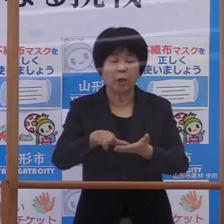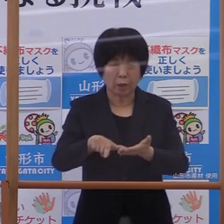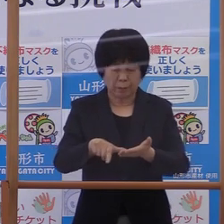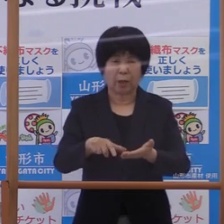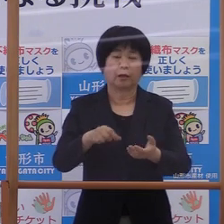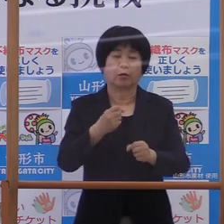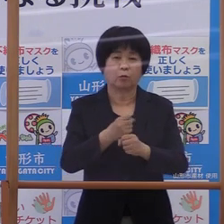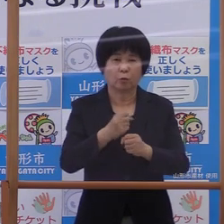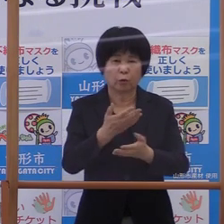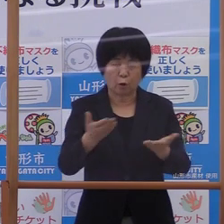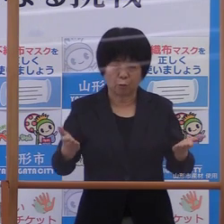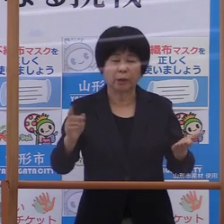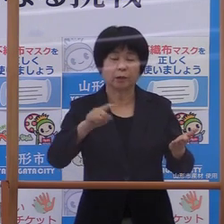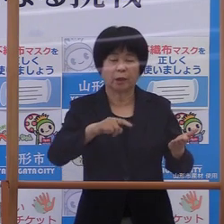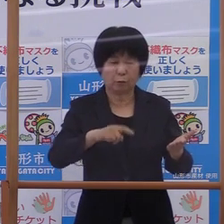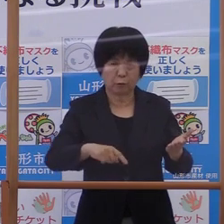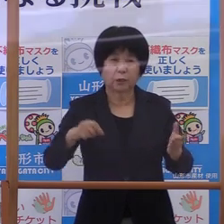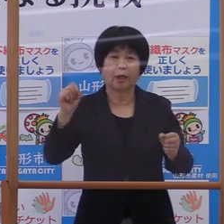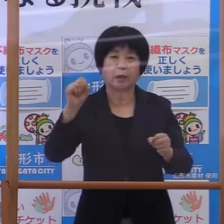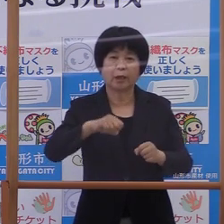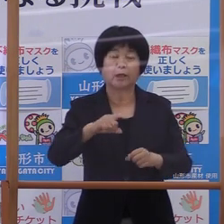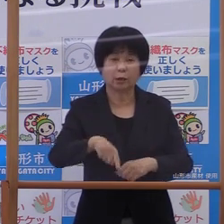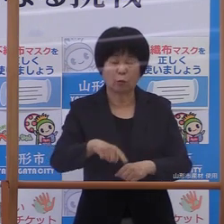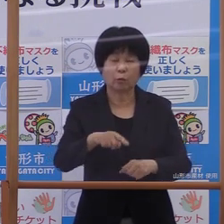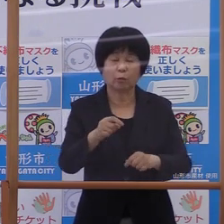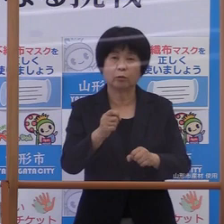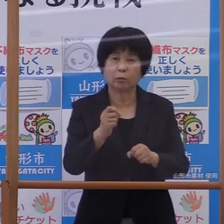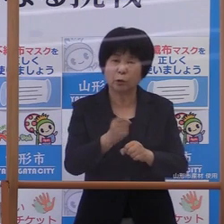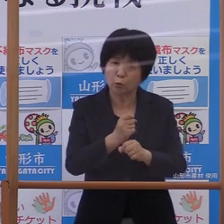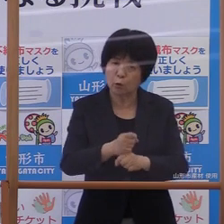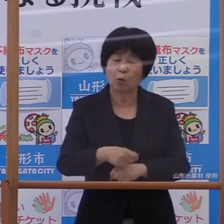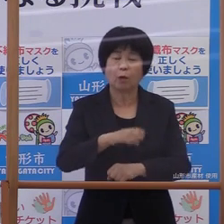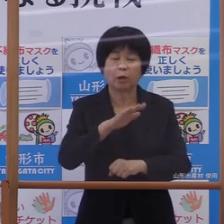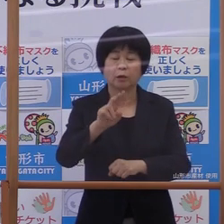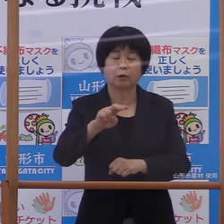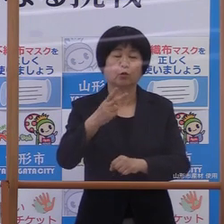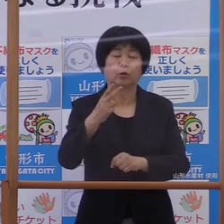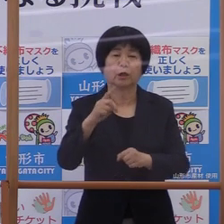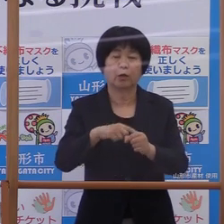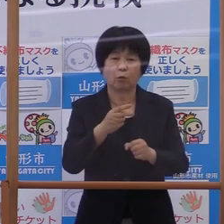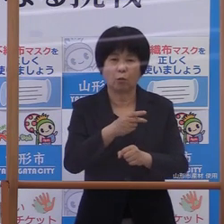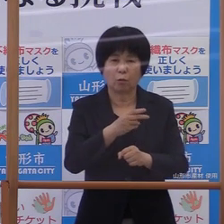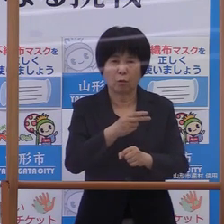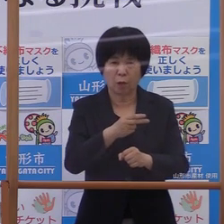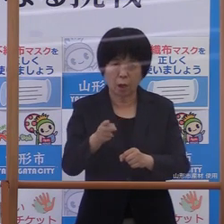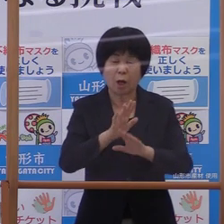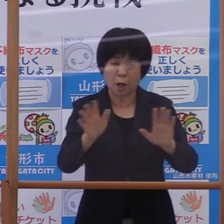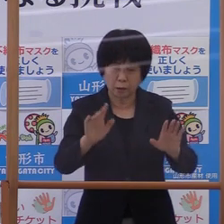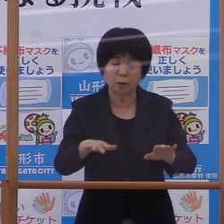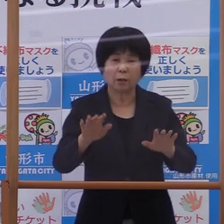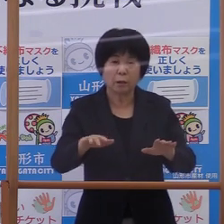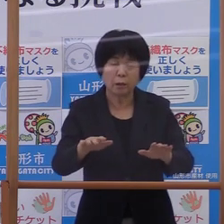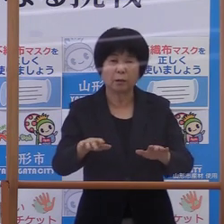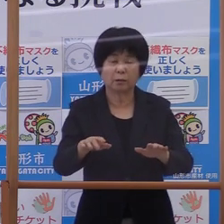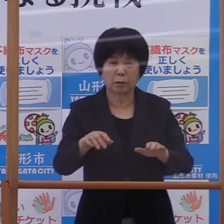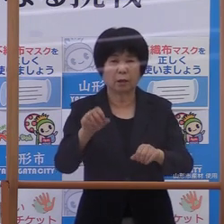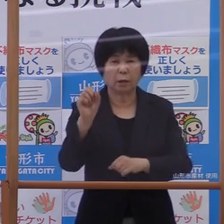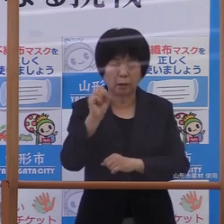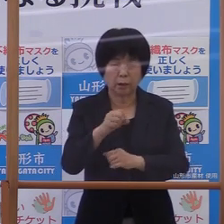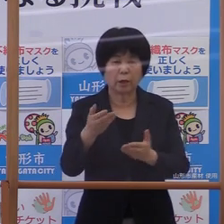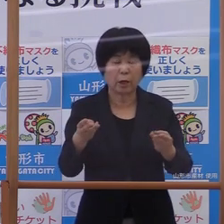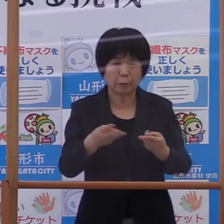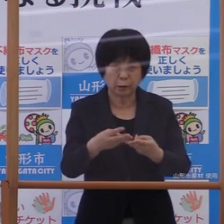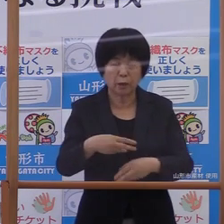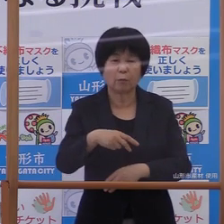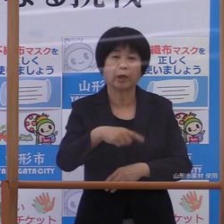として認定しております。この事業は平成22年度から開始して、現在認定店舗数は100店舗とな